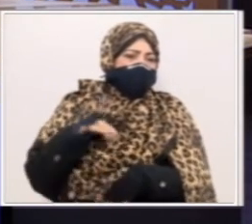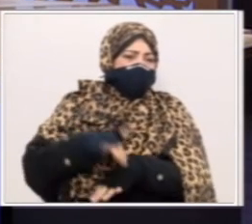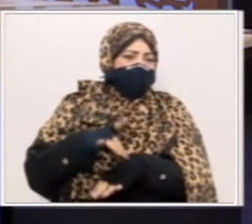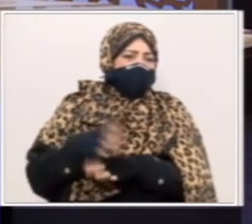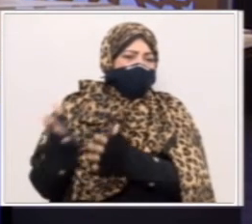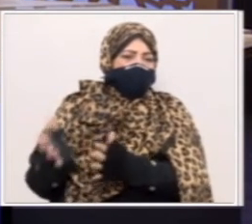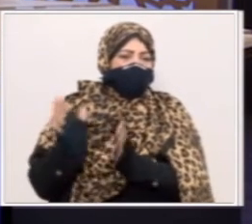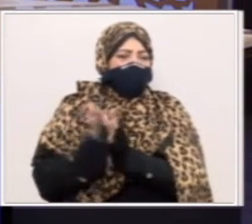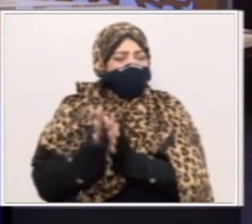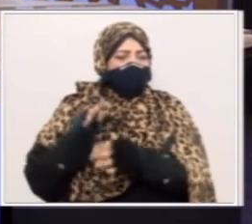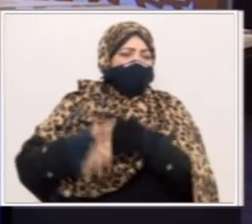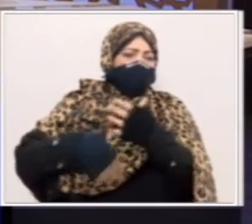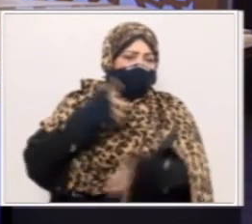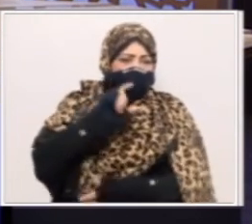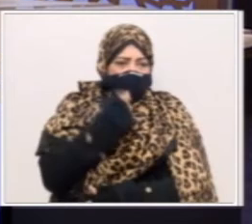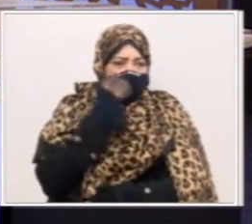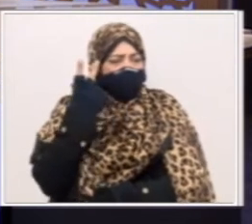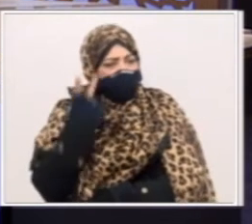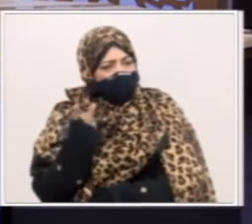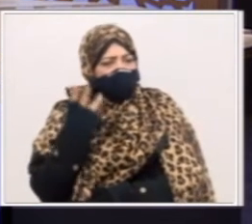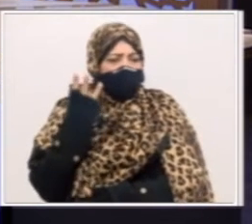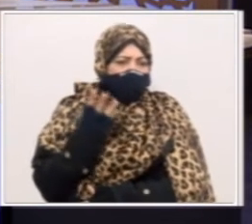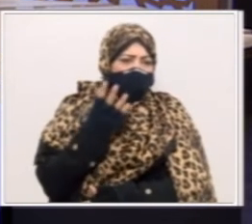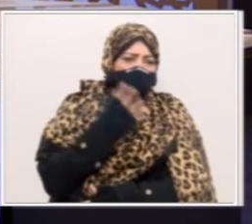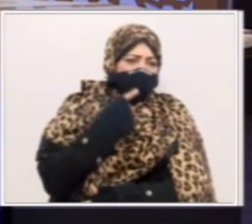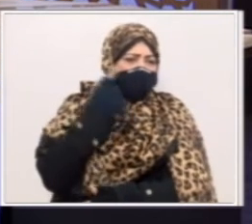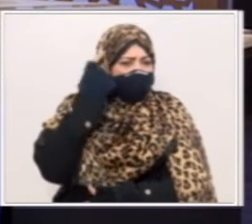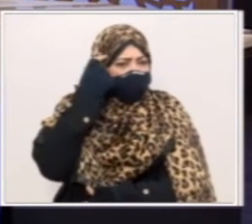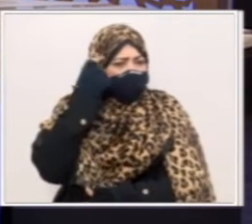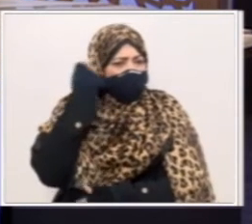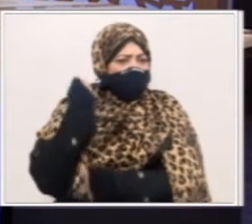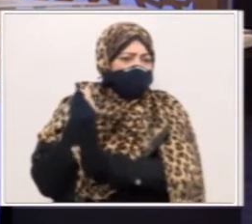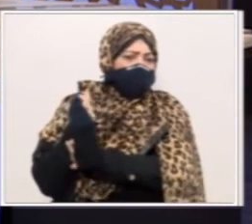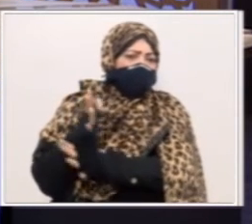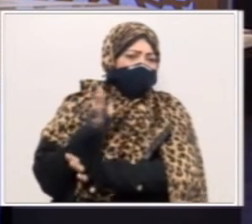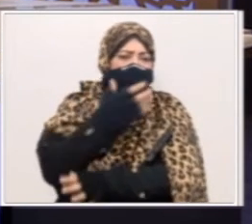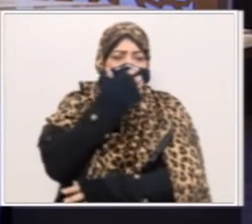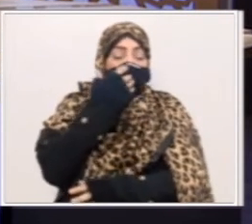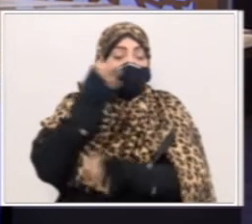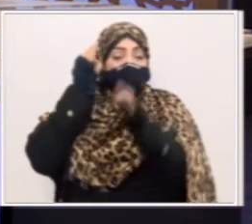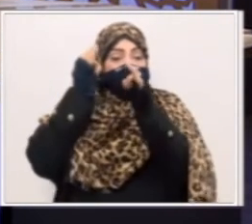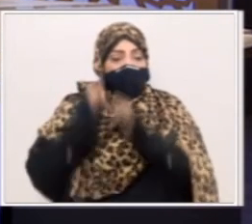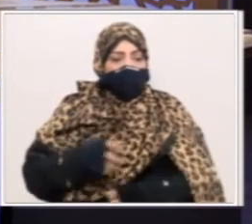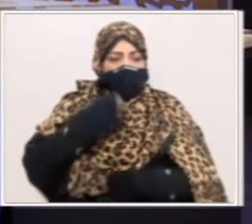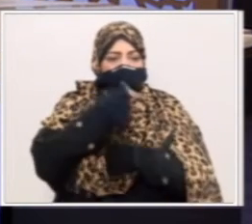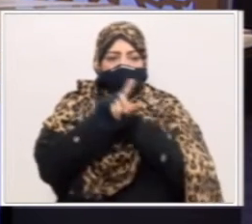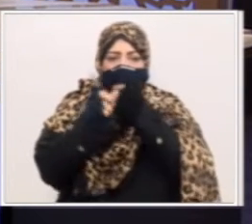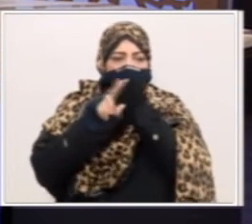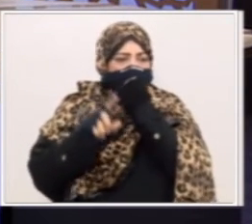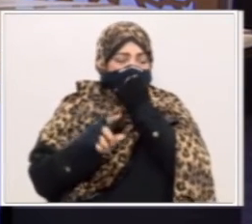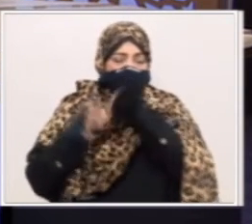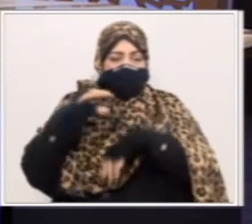وتقضي. والقضاء لا يشترط فيه أن يكون متتابعا، لا يشترط في هذا القضاء أن يكون متتابعا. ما هو أني